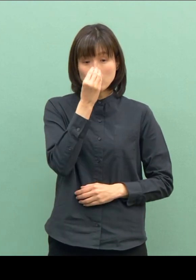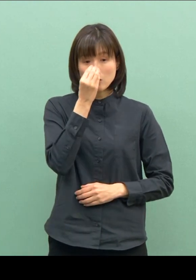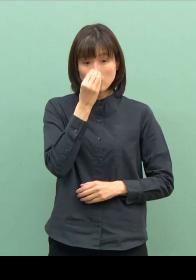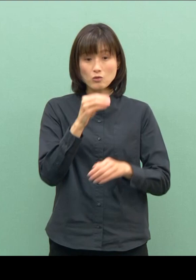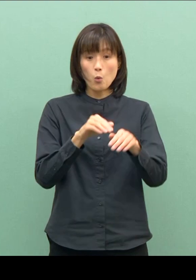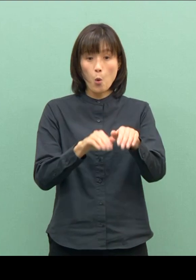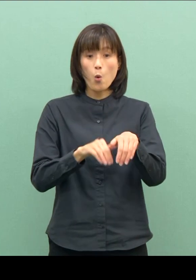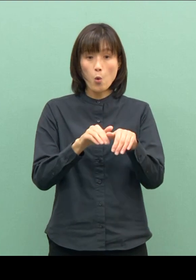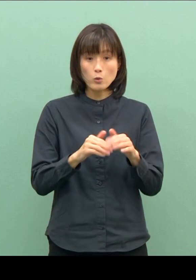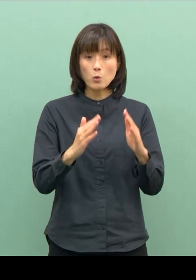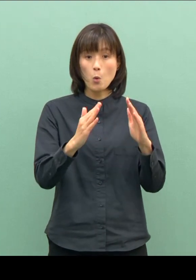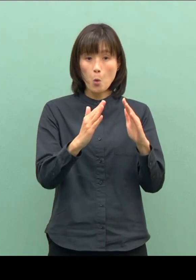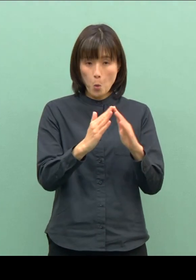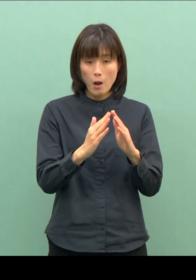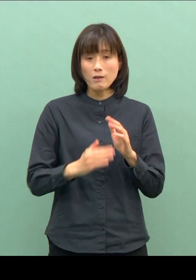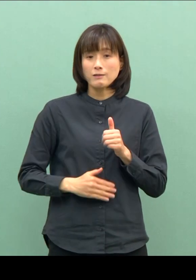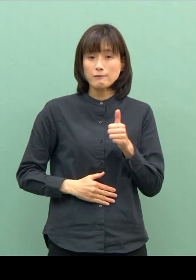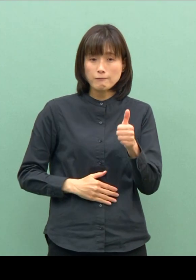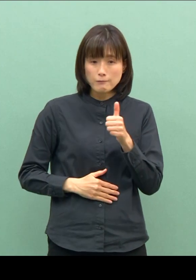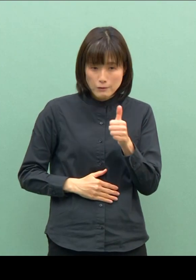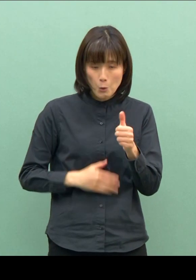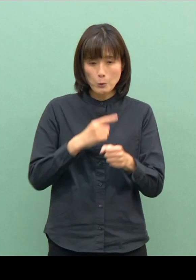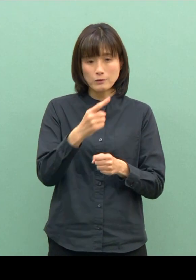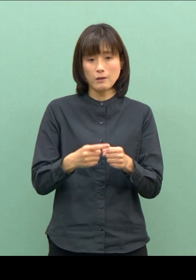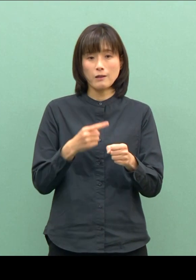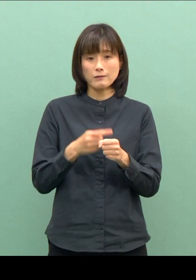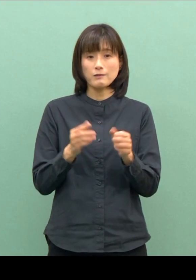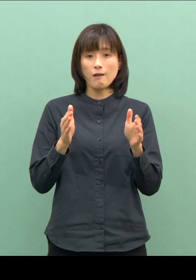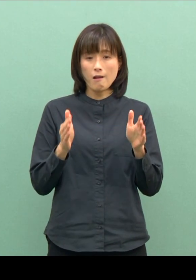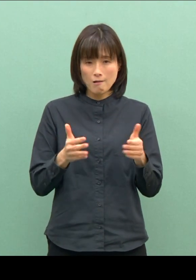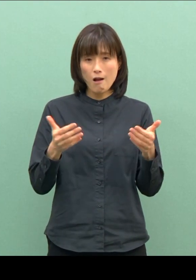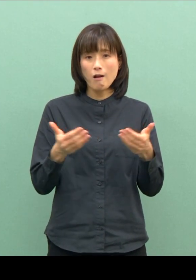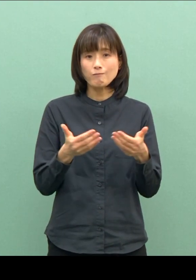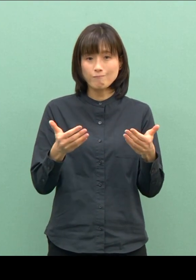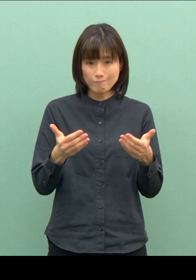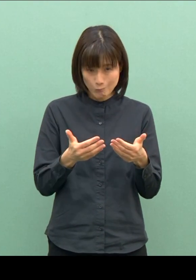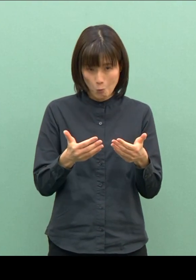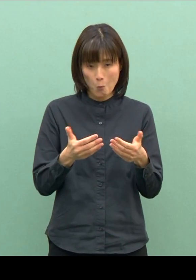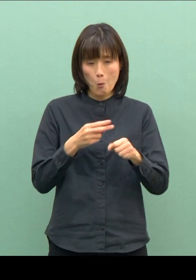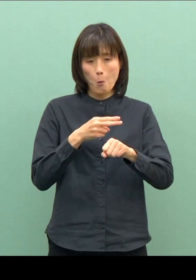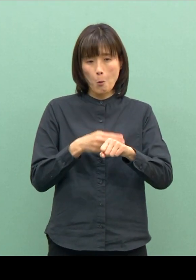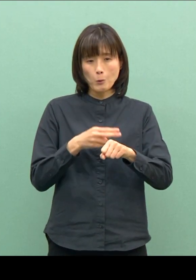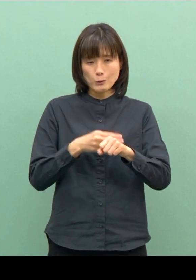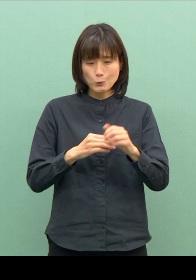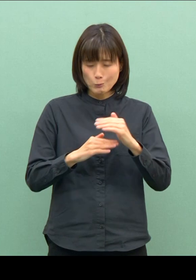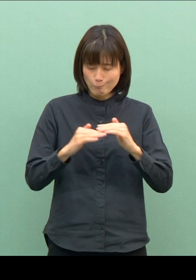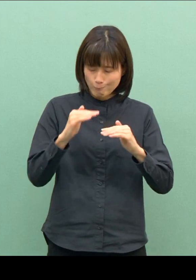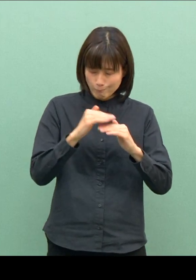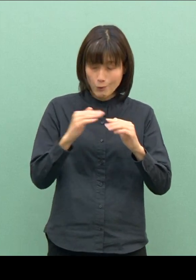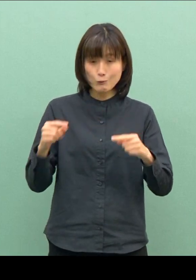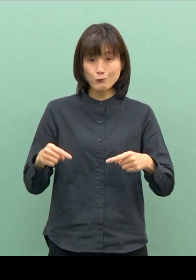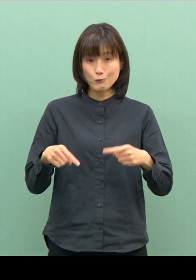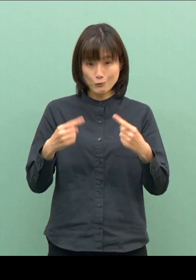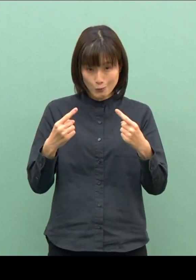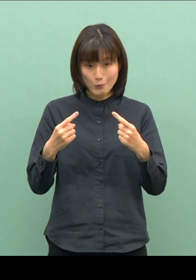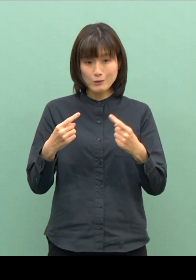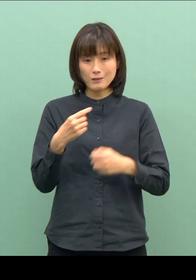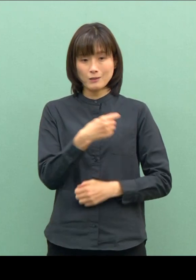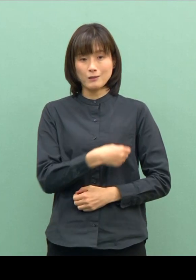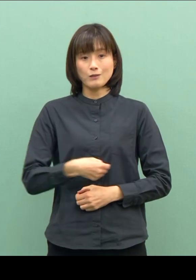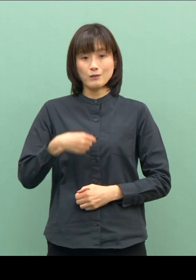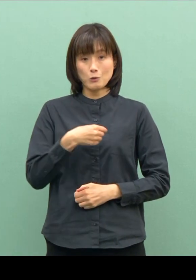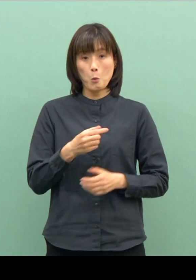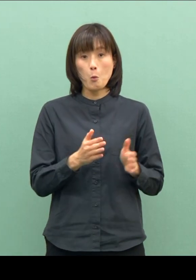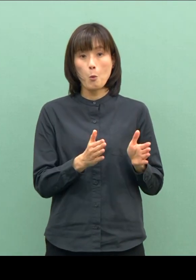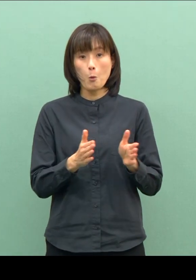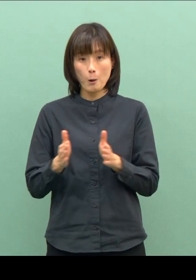家さんの下で1年間働きながら実践を学び、それと同時に座学で農家にな